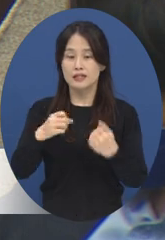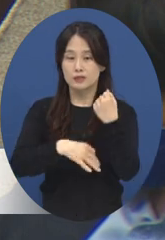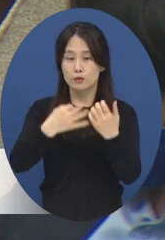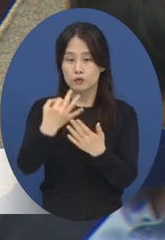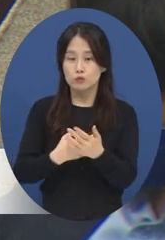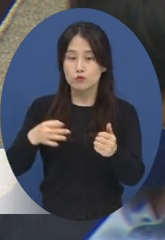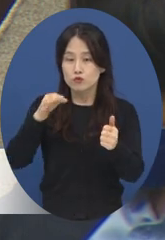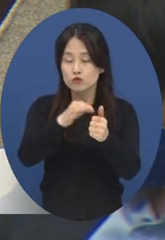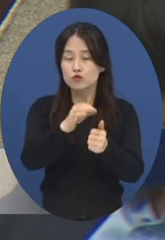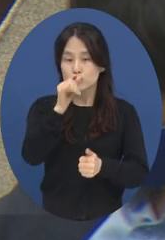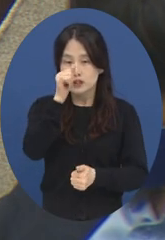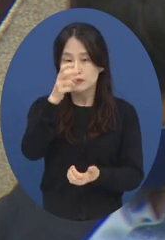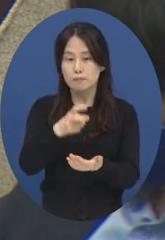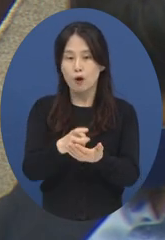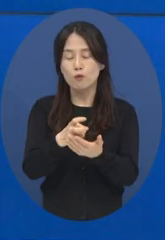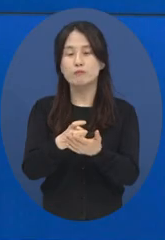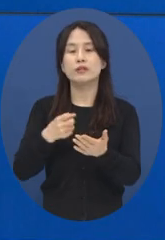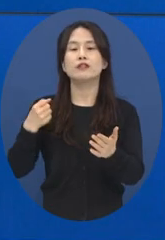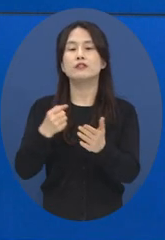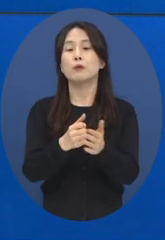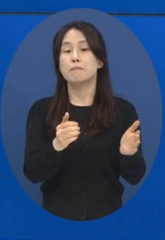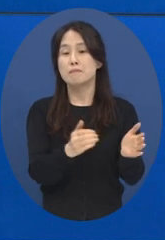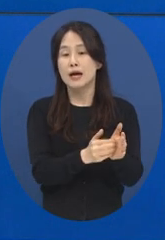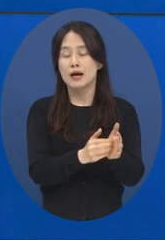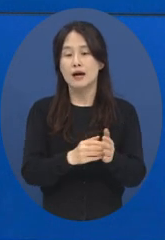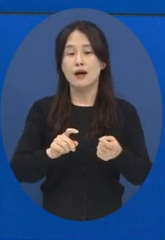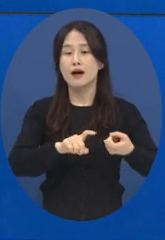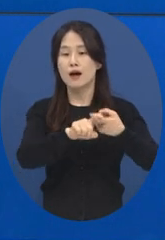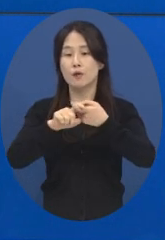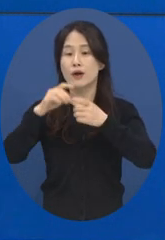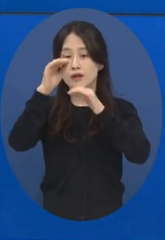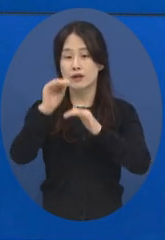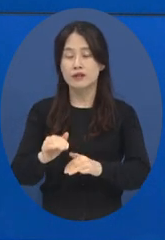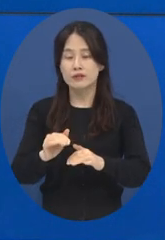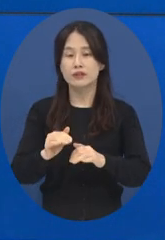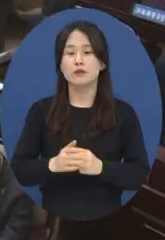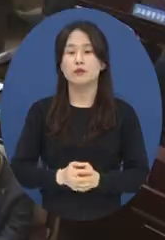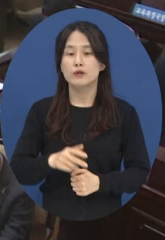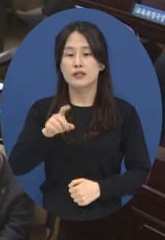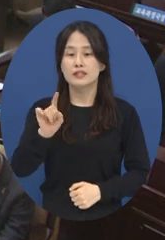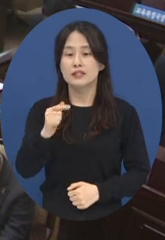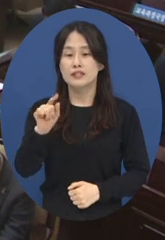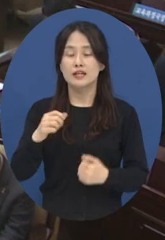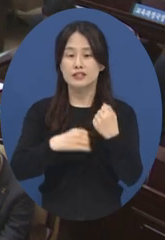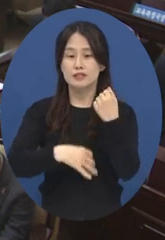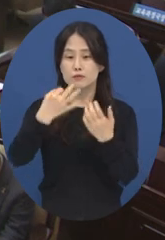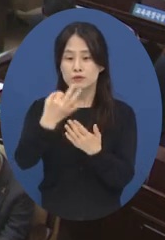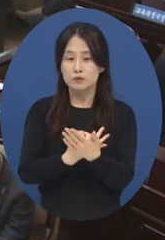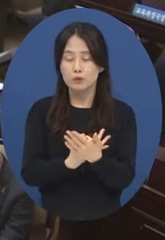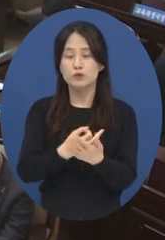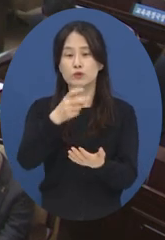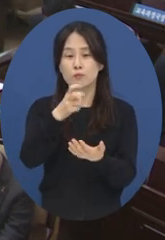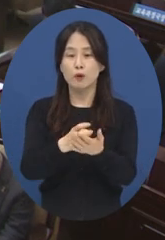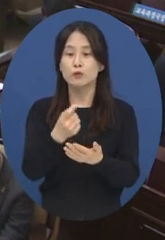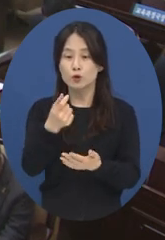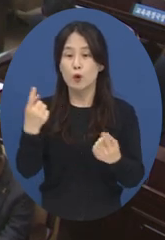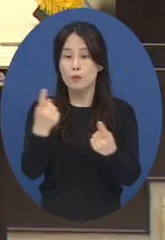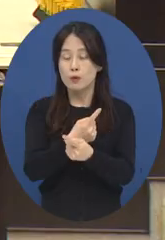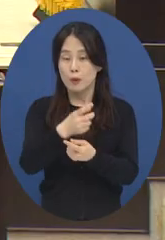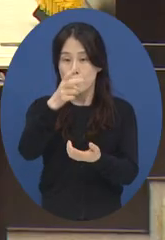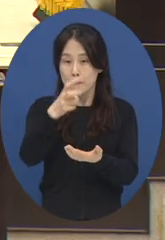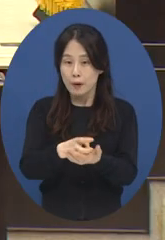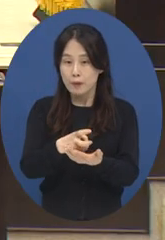수 있는 근거가 마련됐습니다 관련 내용의 경비로 재난 기본소득 지급 조례 일부개정조례안 이